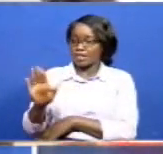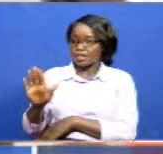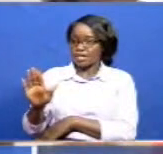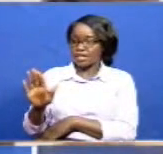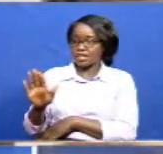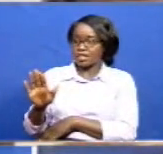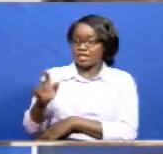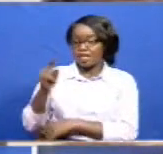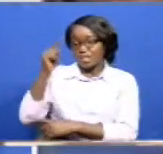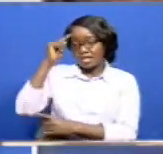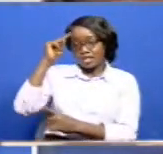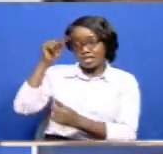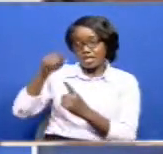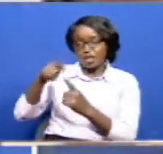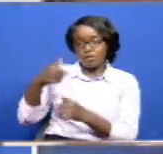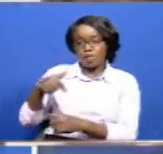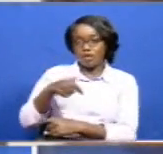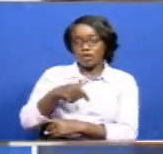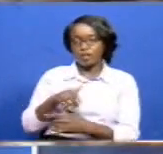ndio itakuwa tegemeo letu.